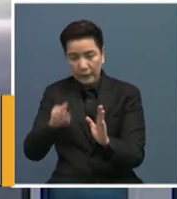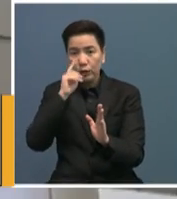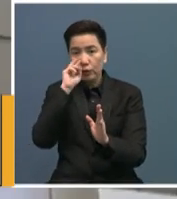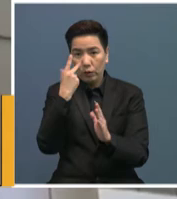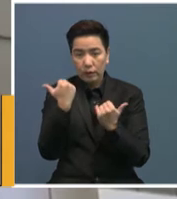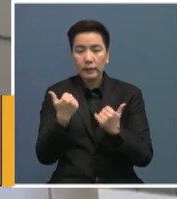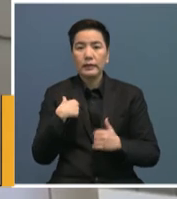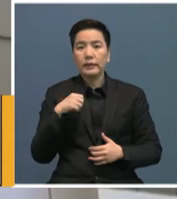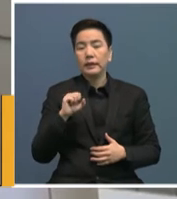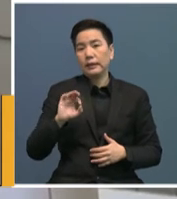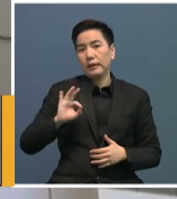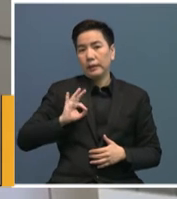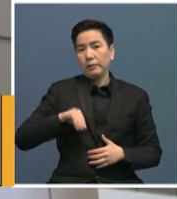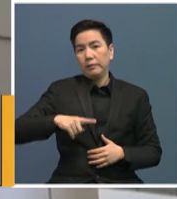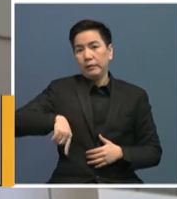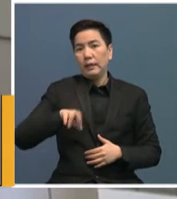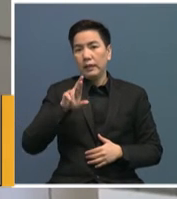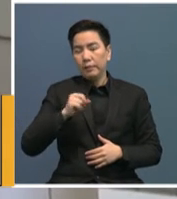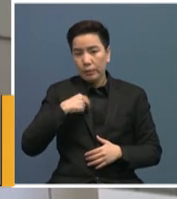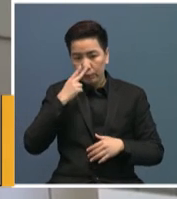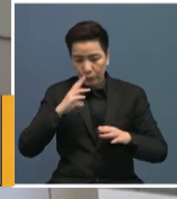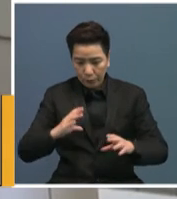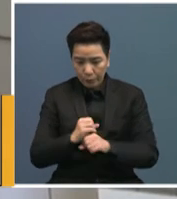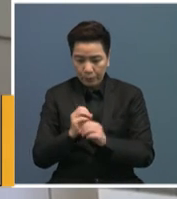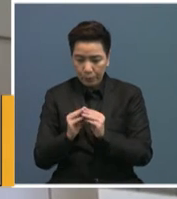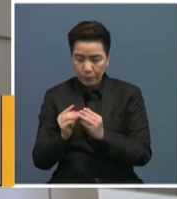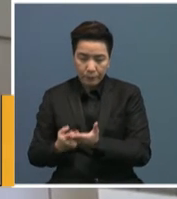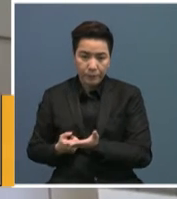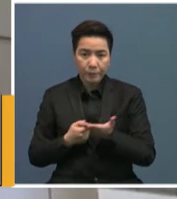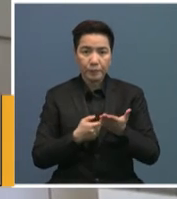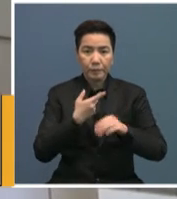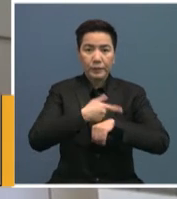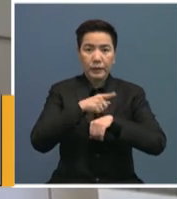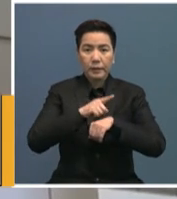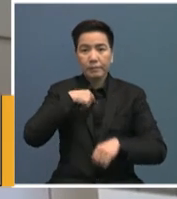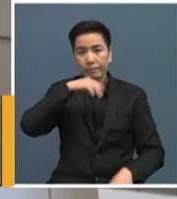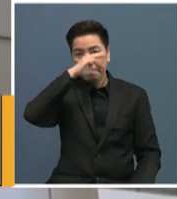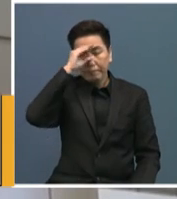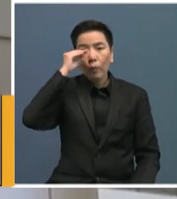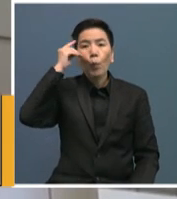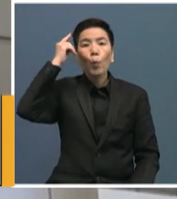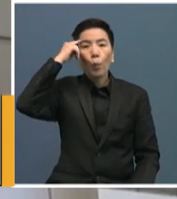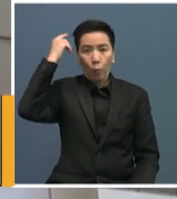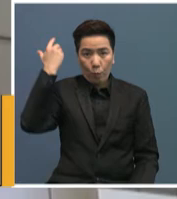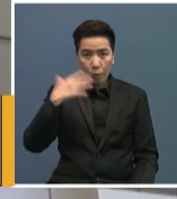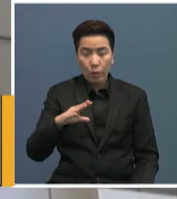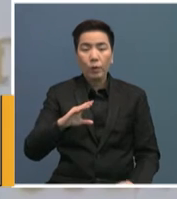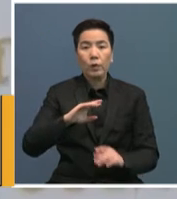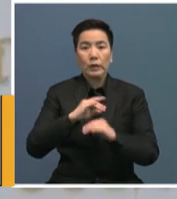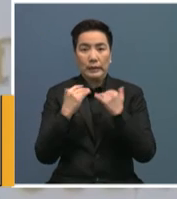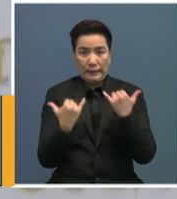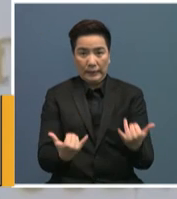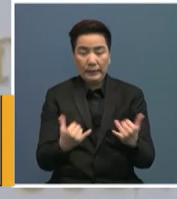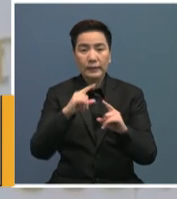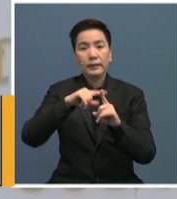ได้มีการทำการศึกษาและมีการรายงานผลการประชุมให้กับประธานรัฐสภารับทราบแล้วโดยได้ข้อสรุปนะครับว่าวันที่ 17และ